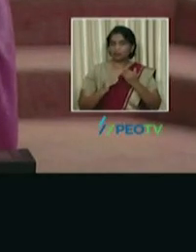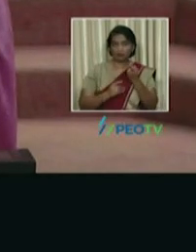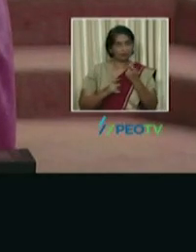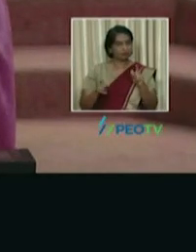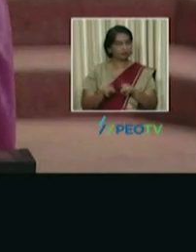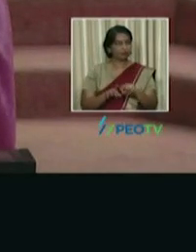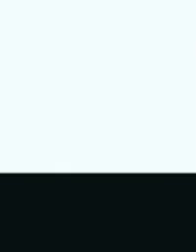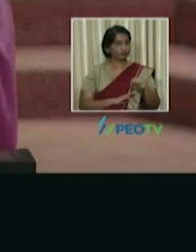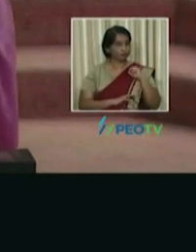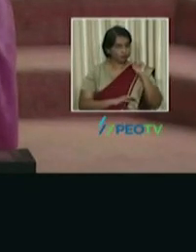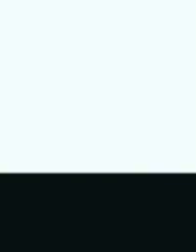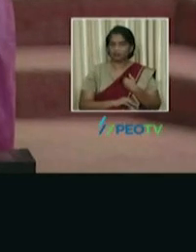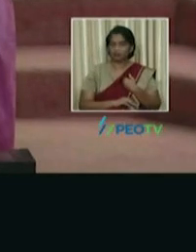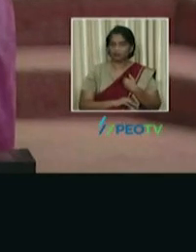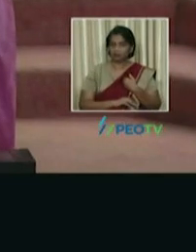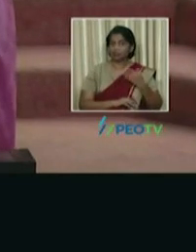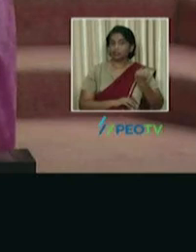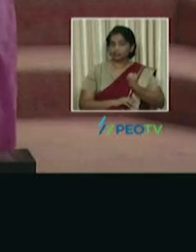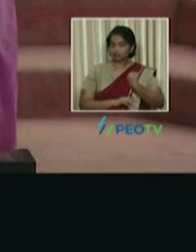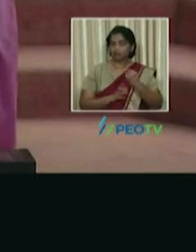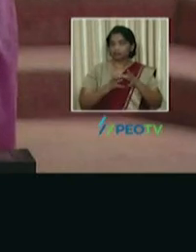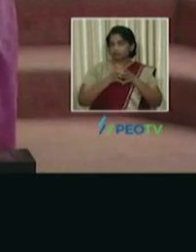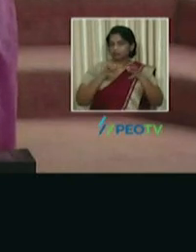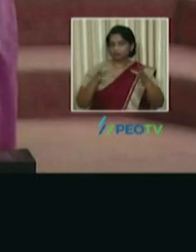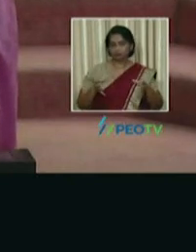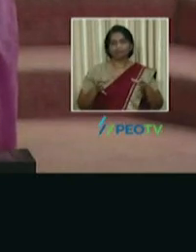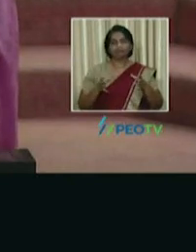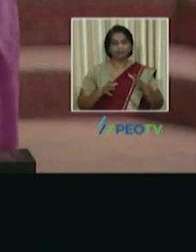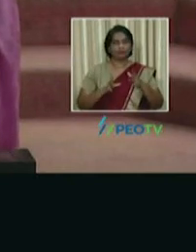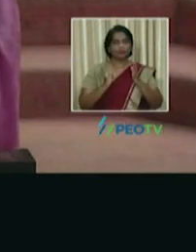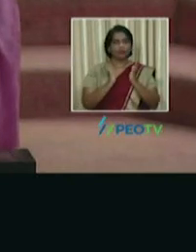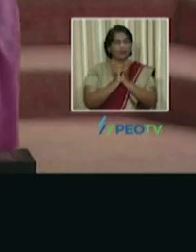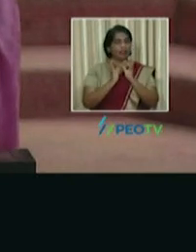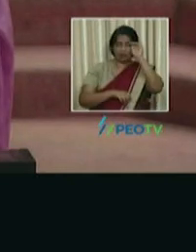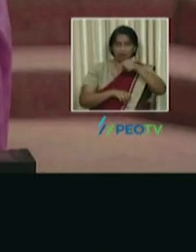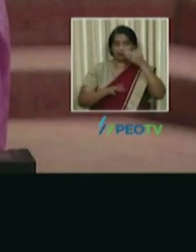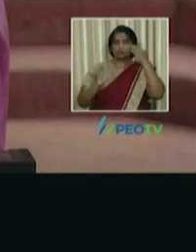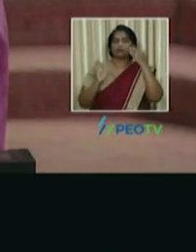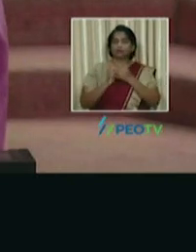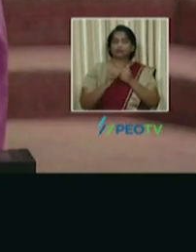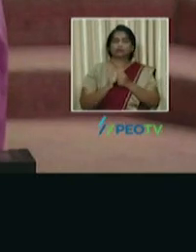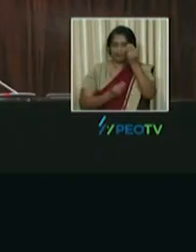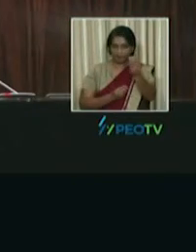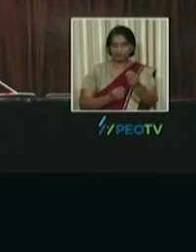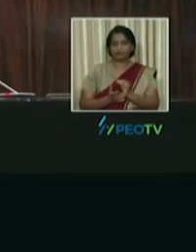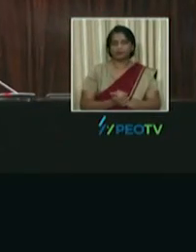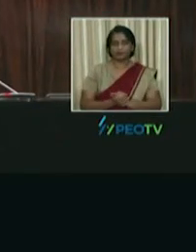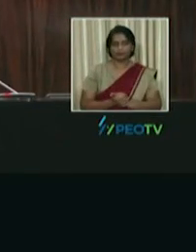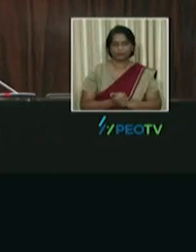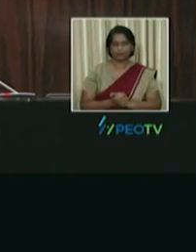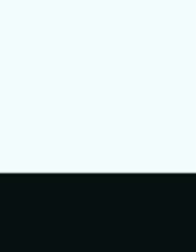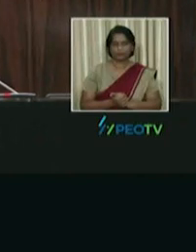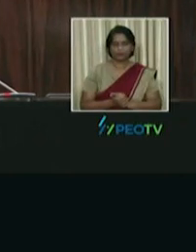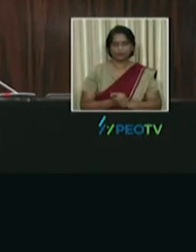වශයෙන් ශක්තිමත් වුණාම අපි වෛද්‍යවරු වැඩි ප්‍රමාණයක් වනජීවි දෙපාර්තමේන්තුවට බඳවගෙන කටයුතු කරන්න බලාපොරොත්තු වෙනවා. ඔබතුමා කරදර